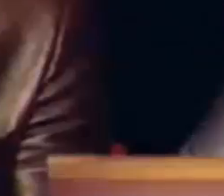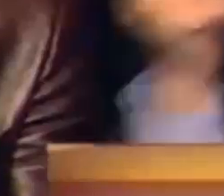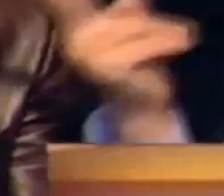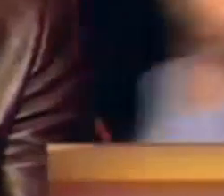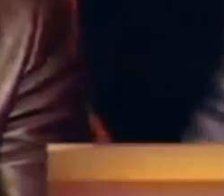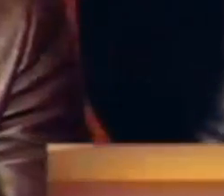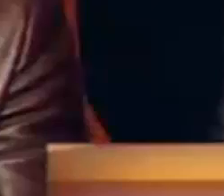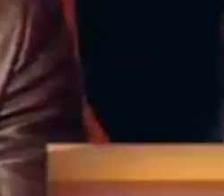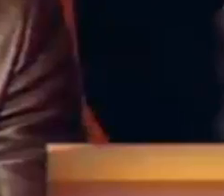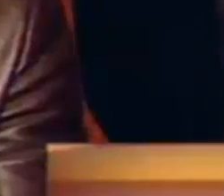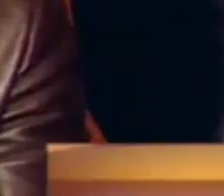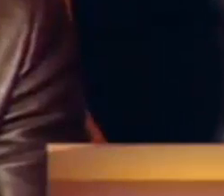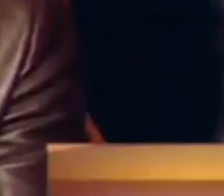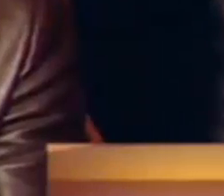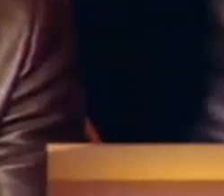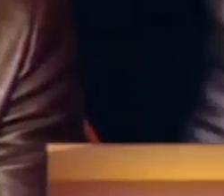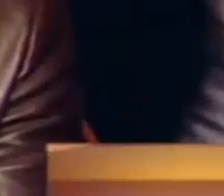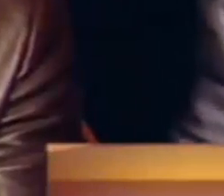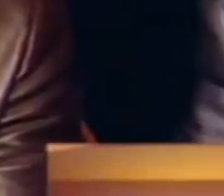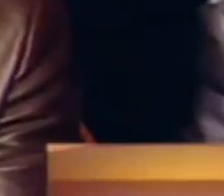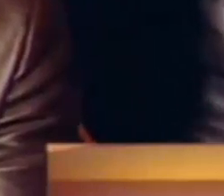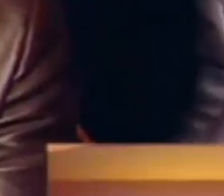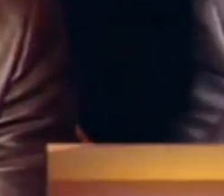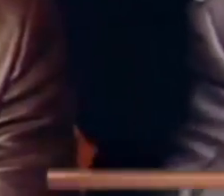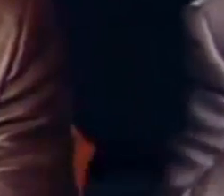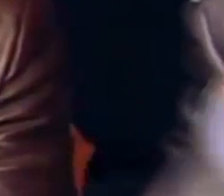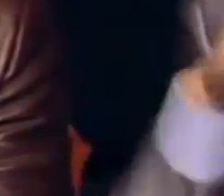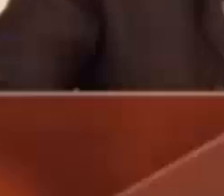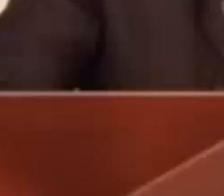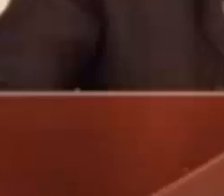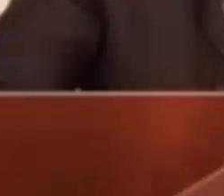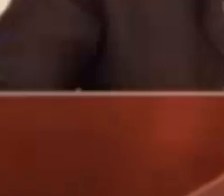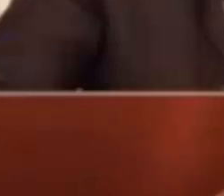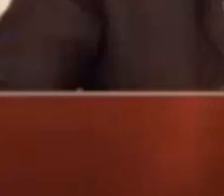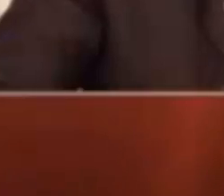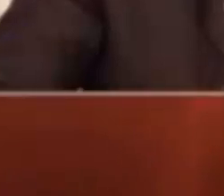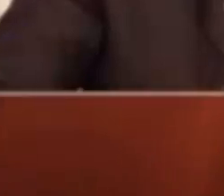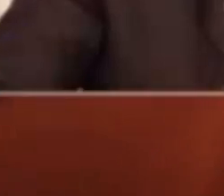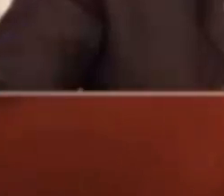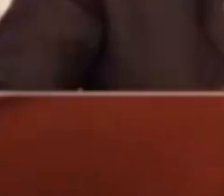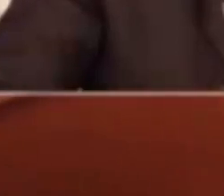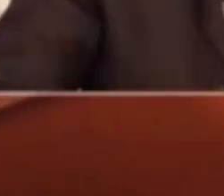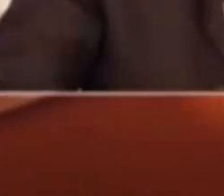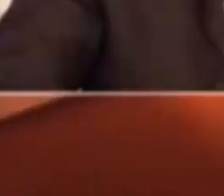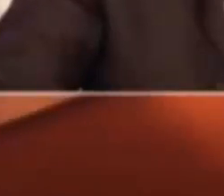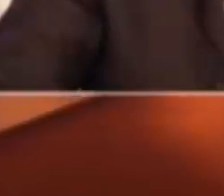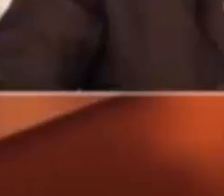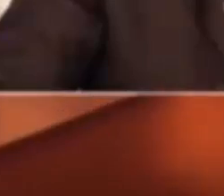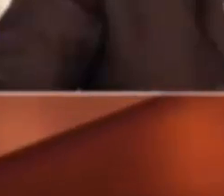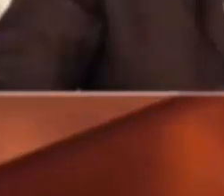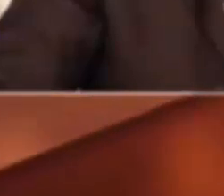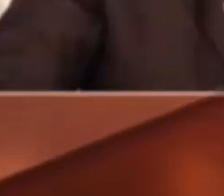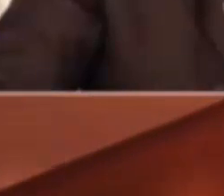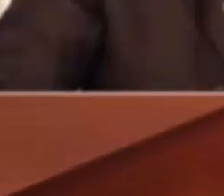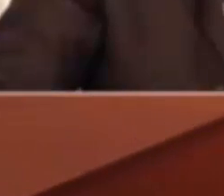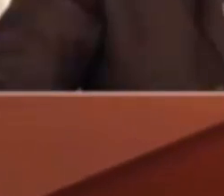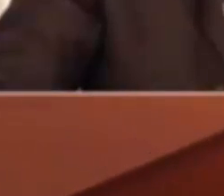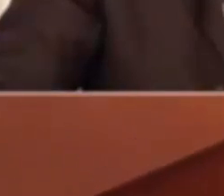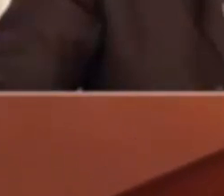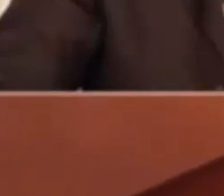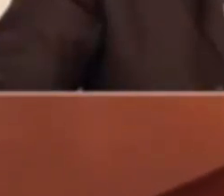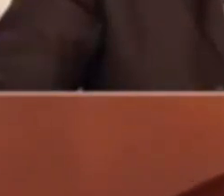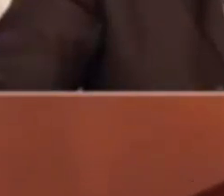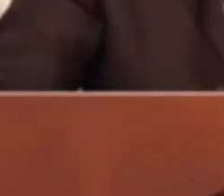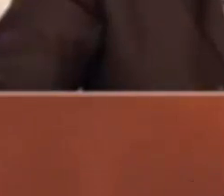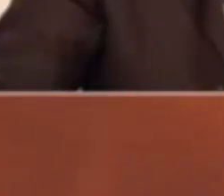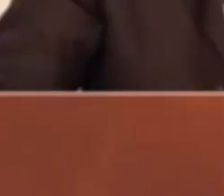أولا شكرا لهاد الاستضافة الكريمة، احنا سعداء جدا بهذا الحضور،